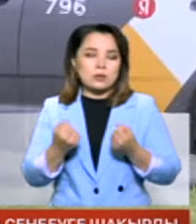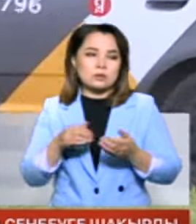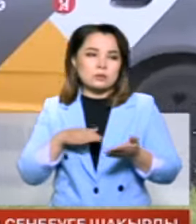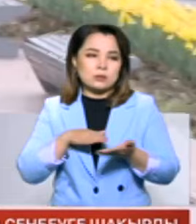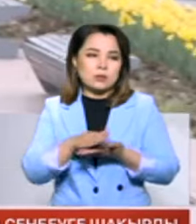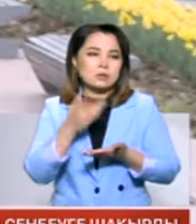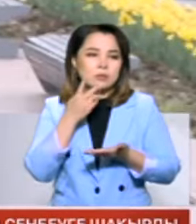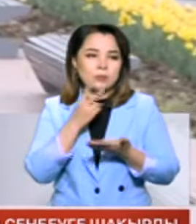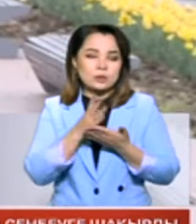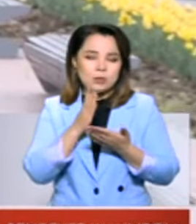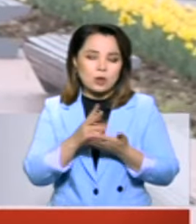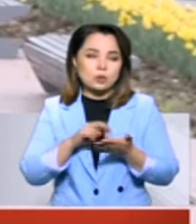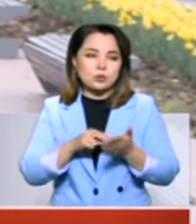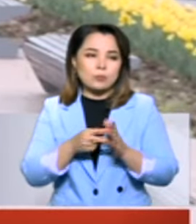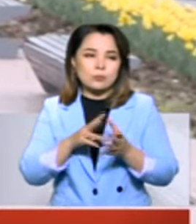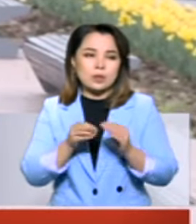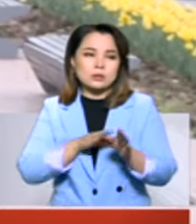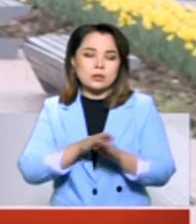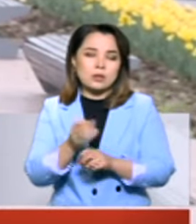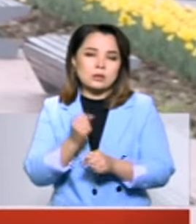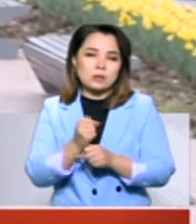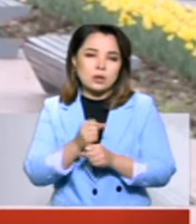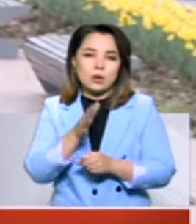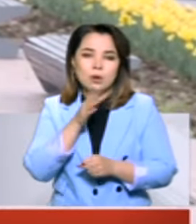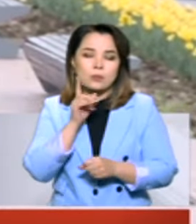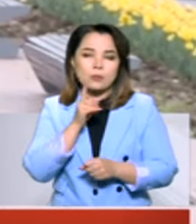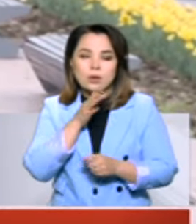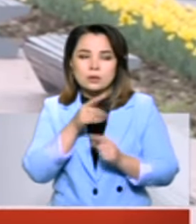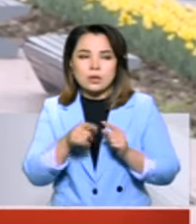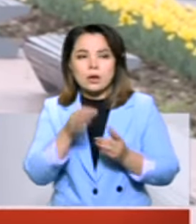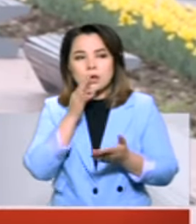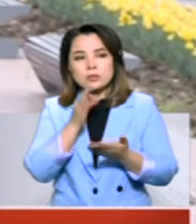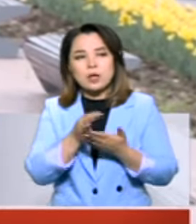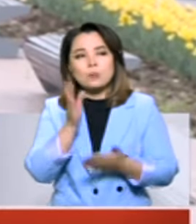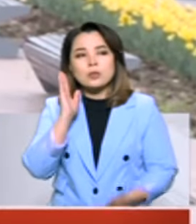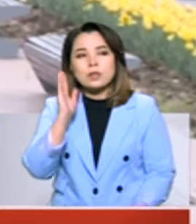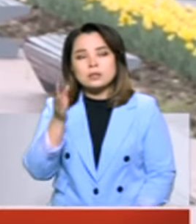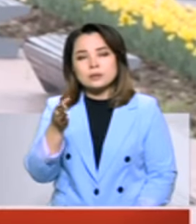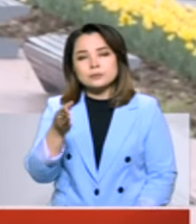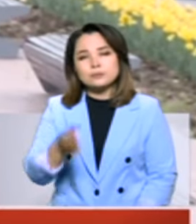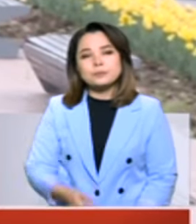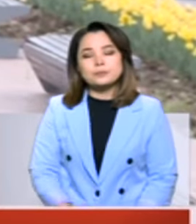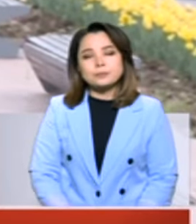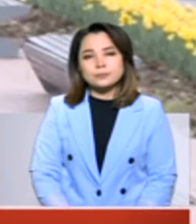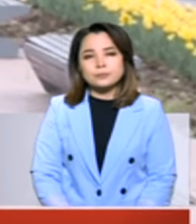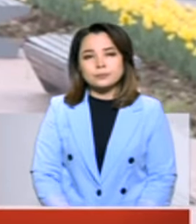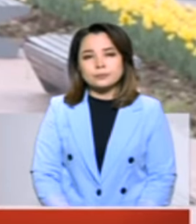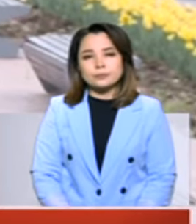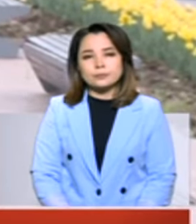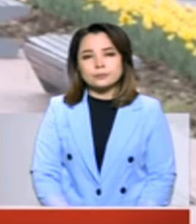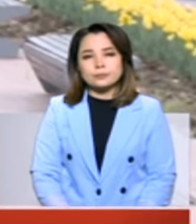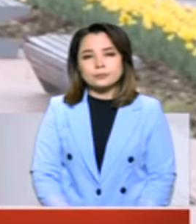кіріп шығады. Ал жобаның жүзеге асуы уақыттың еншісінде. Айдана Қуантхан, Ержан Жаңбырбай, Ұлттық арна, Алматы.